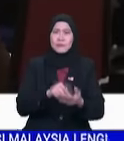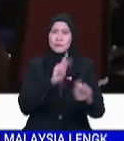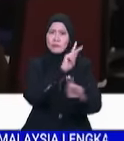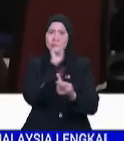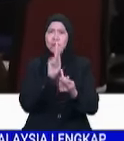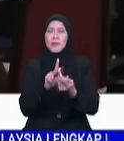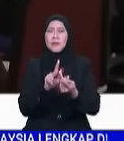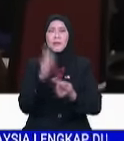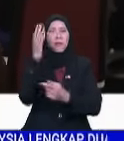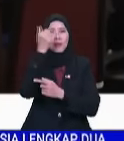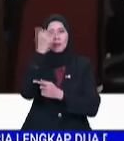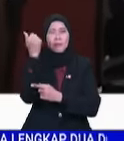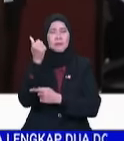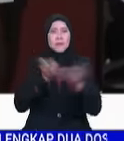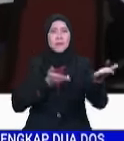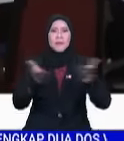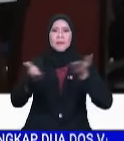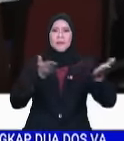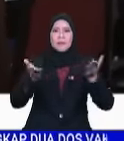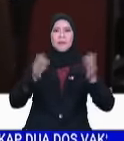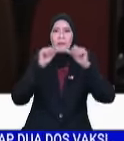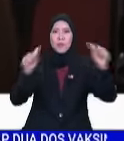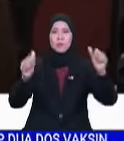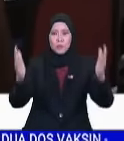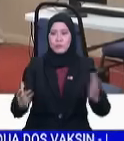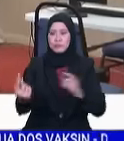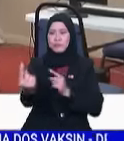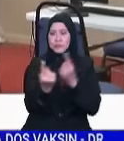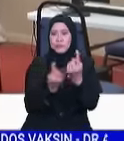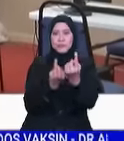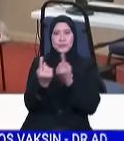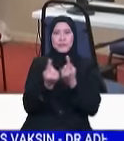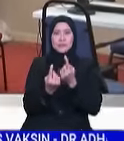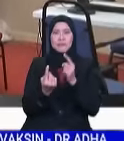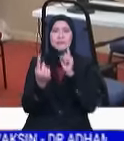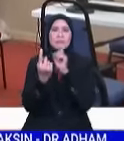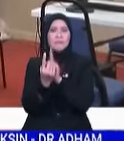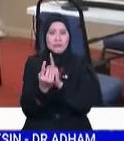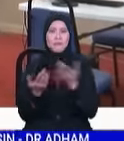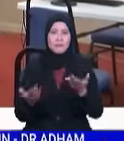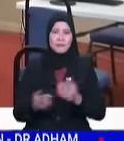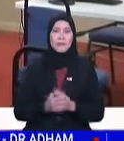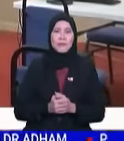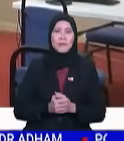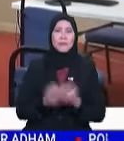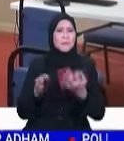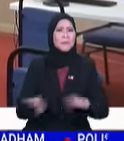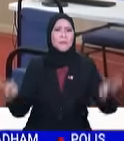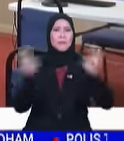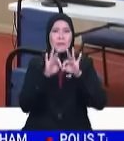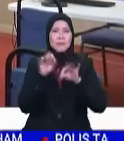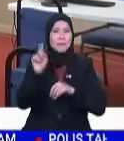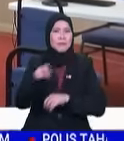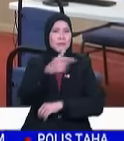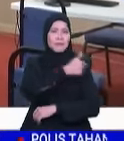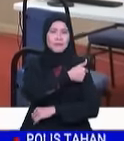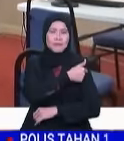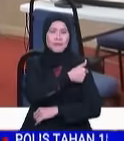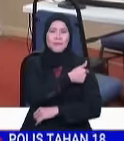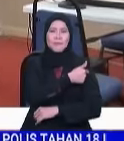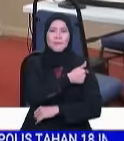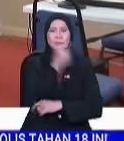tepat memandangkan perkhidmatan awam berdepan masyarakat umum. Kepentingan untuk mendapatkan vaksin ni memang